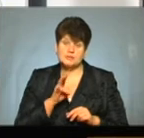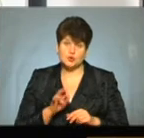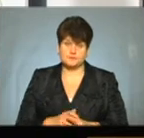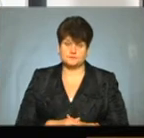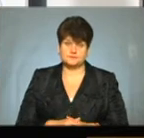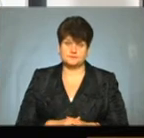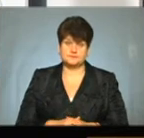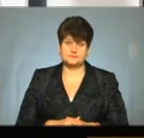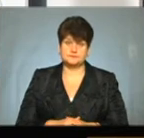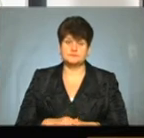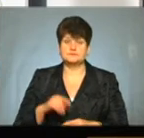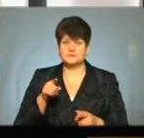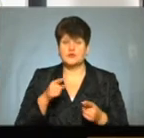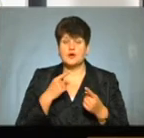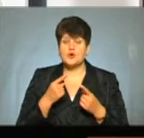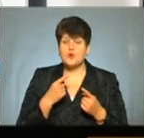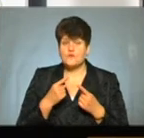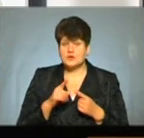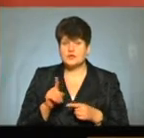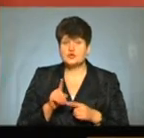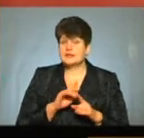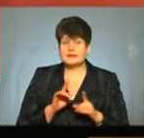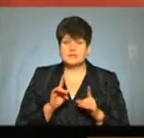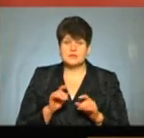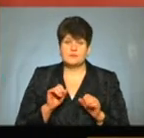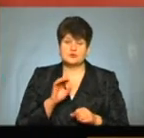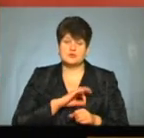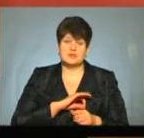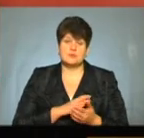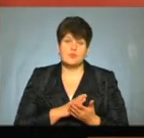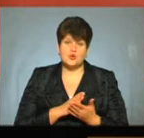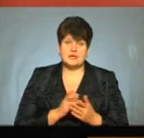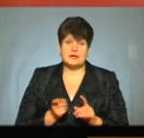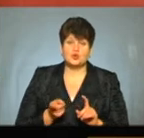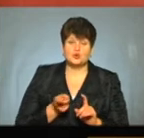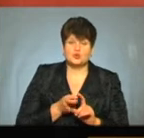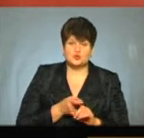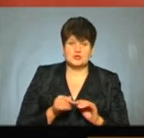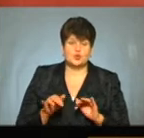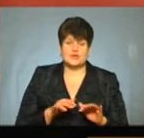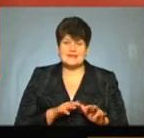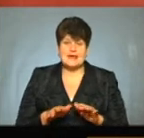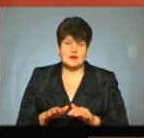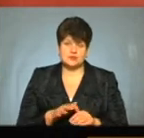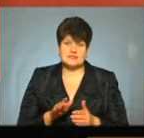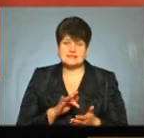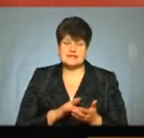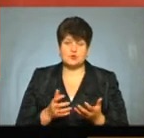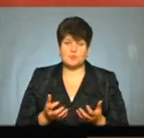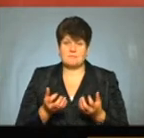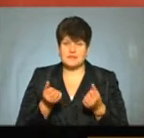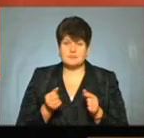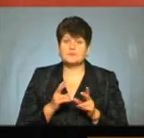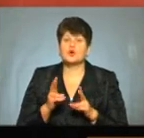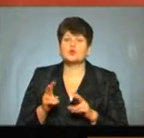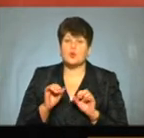Ви говорили, що не лише можуть скористатися послугами, а й долучитися до діяльності центру підтримки. Отже, хто